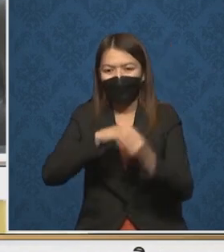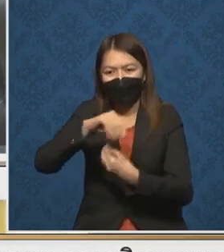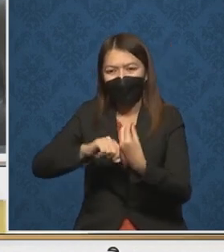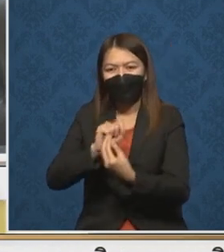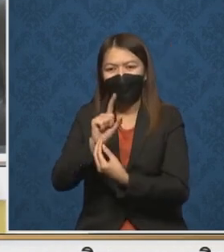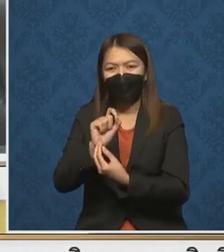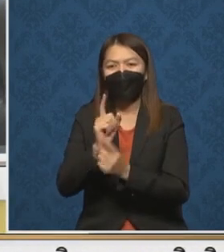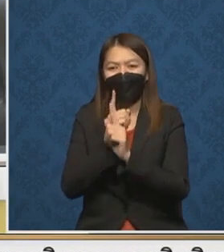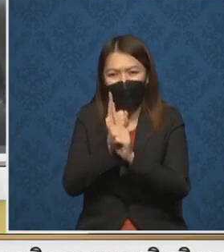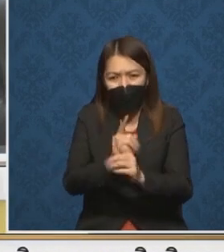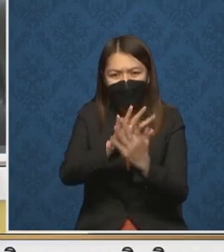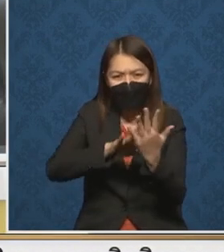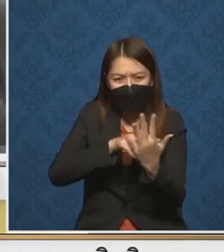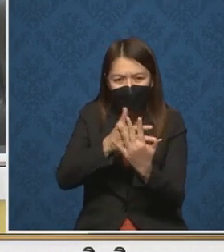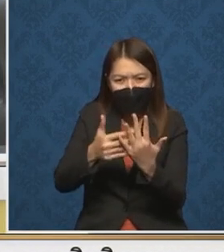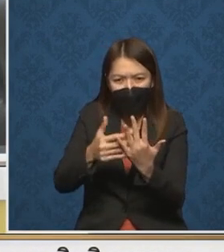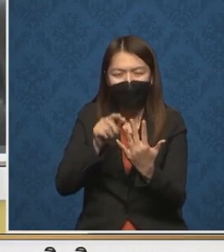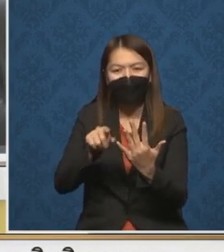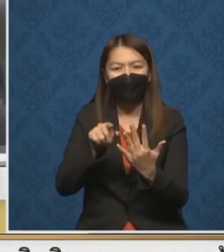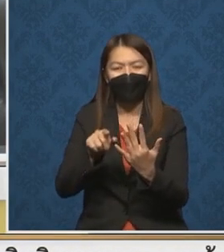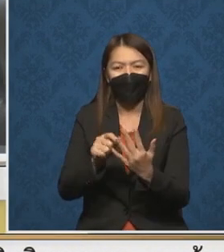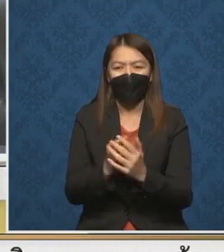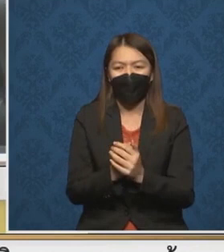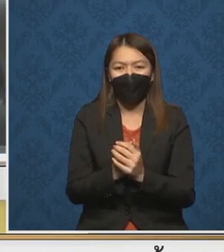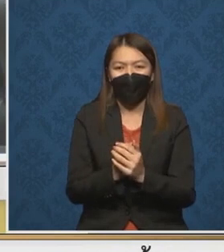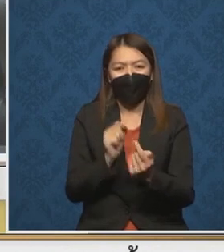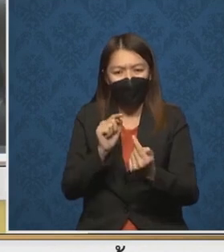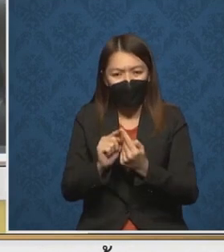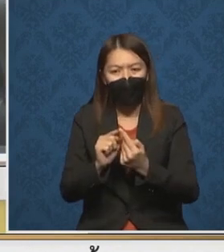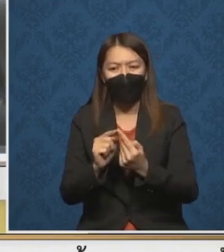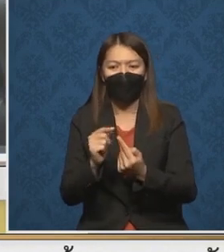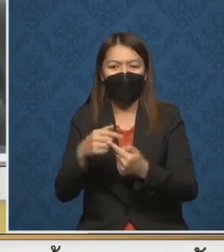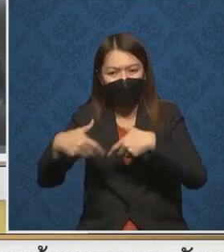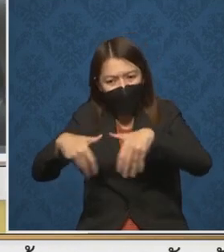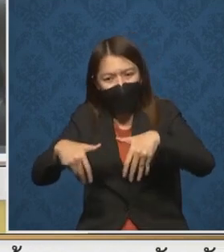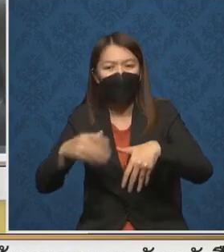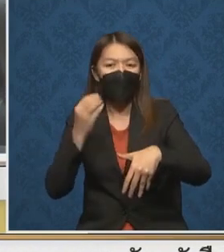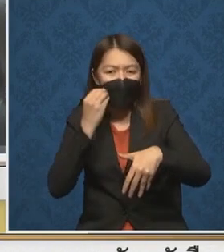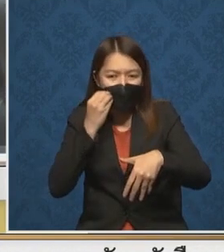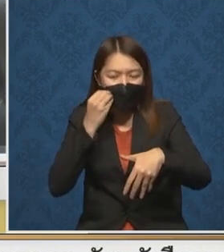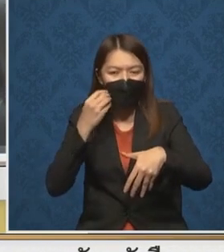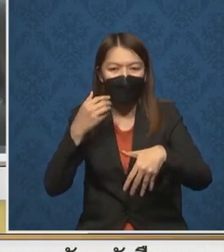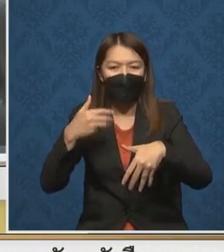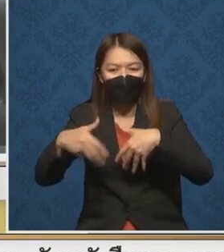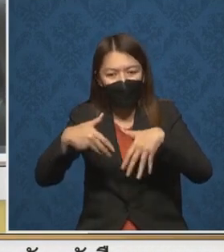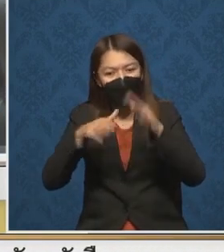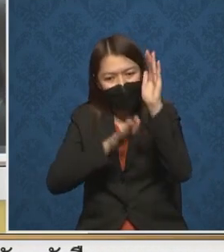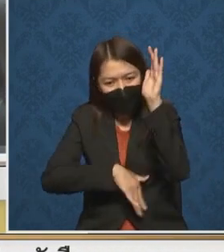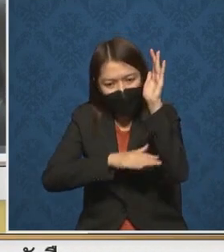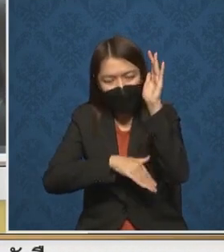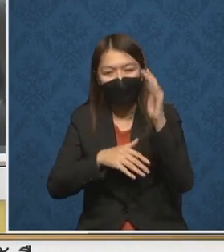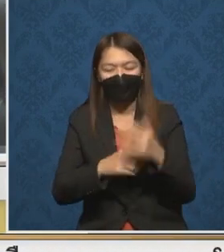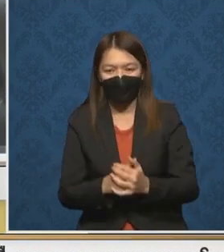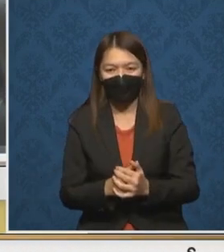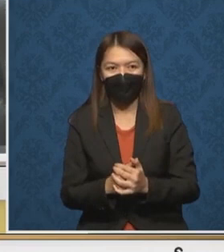ใยุ passionsก็เศรษตกิจหหาร้านแก้จตกิจที่คงตรงกบบริบทดันั้นเมื่อเข้าไปผลประโยช์ที่สัมคัญ